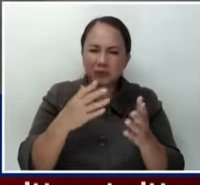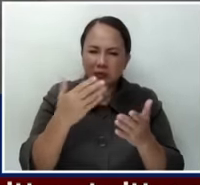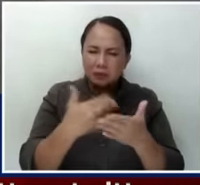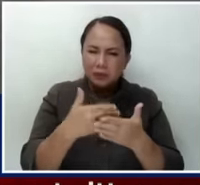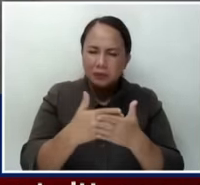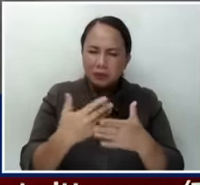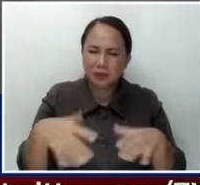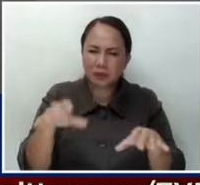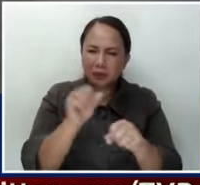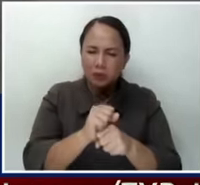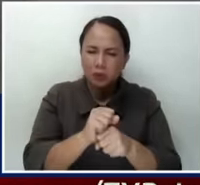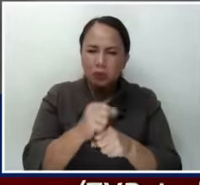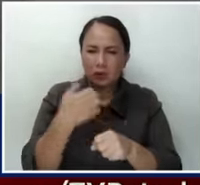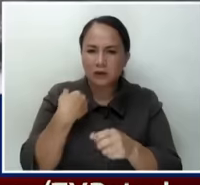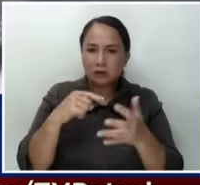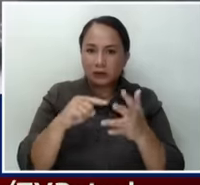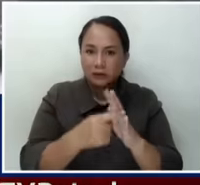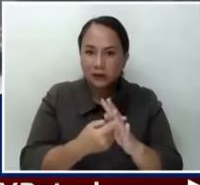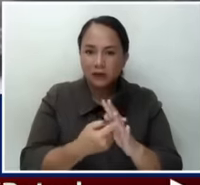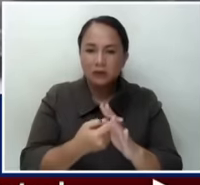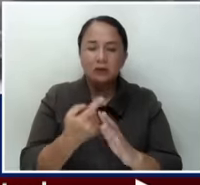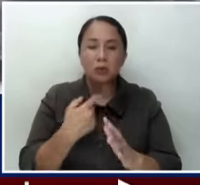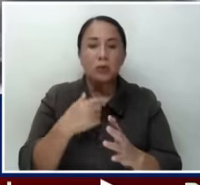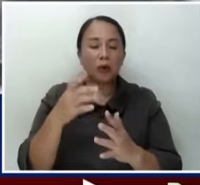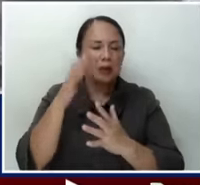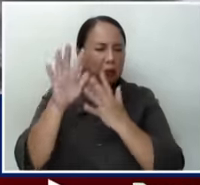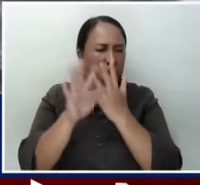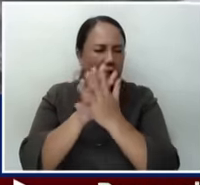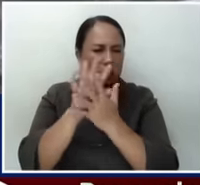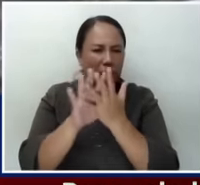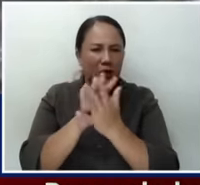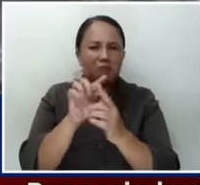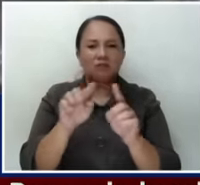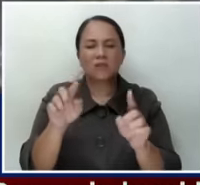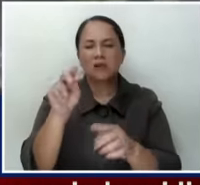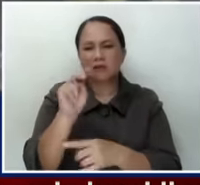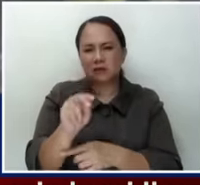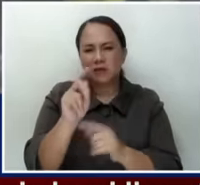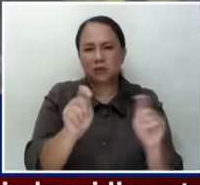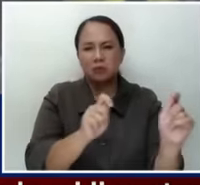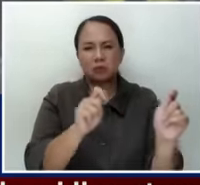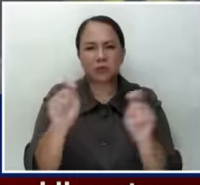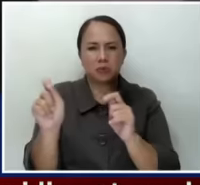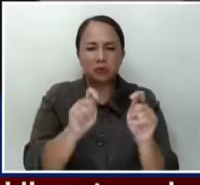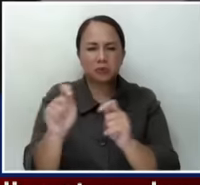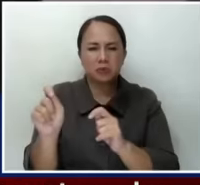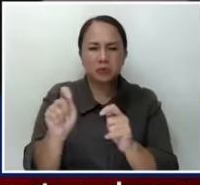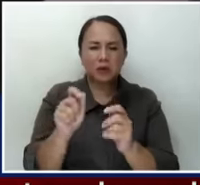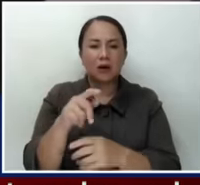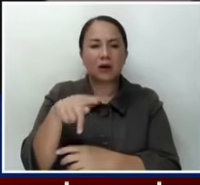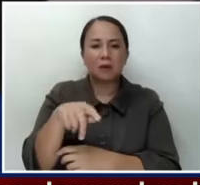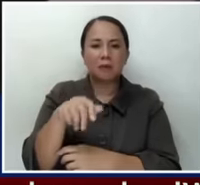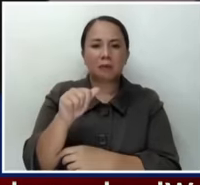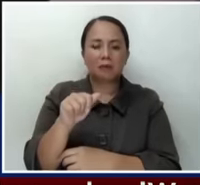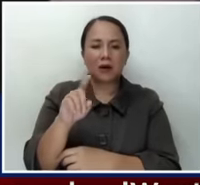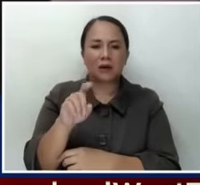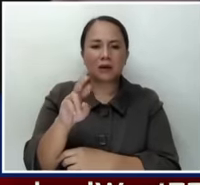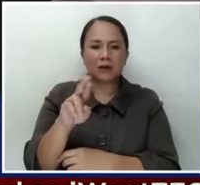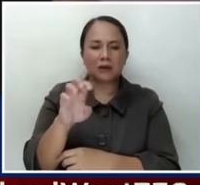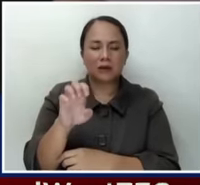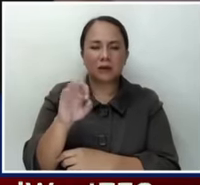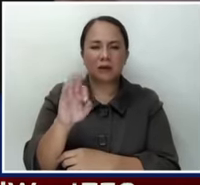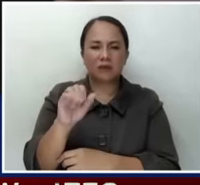sa kanila, walang apoy doon sa cancer ward, pero kinailangan nilang ilikas at ilabas sila dito sa Padre Faura dahil nagsimula na